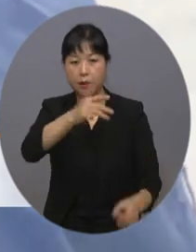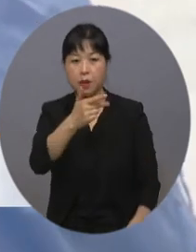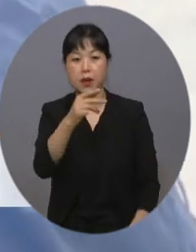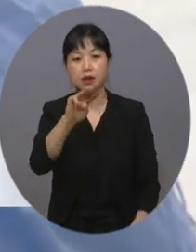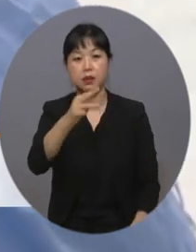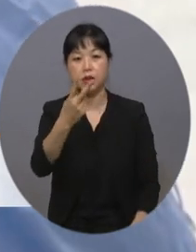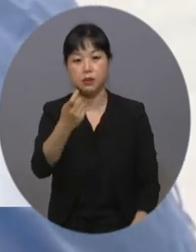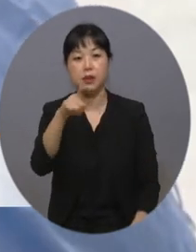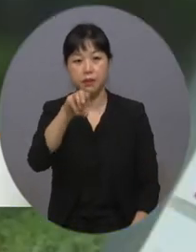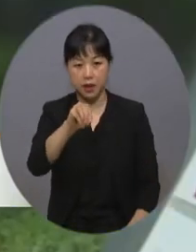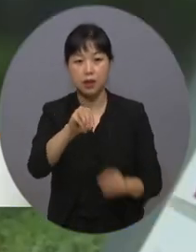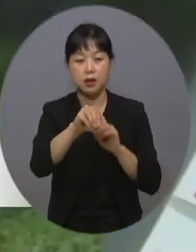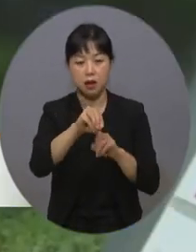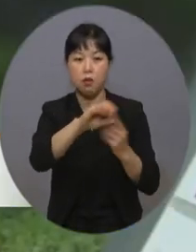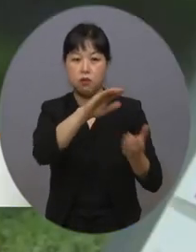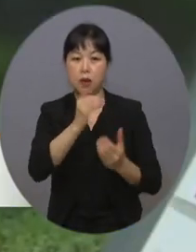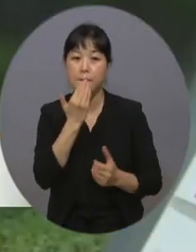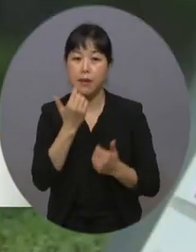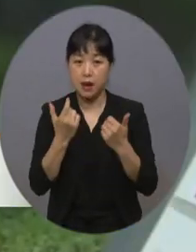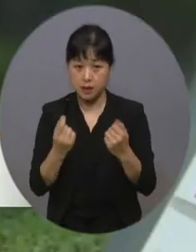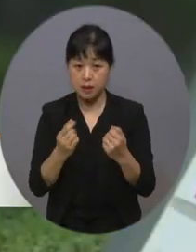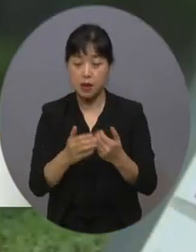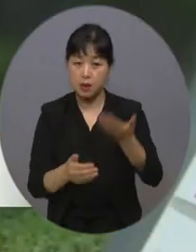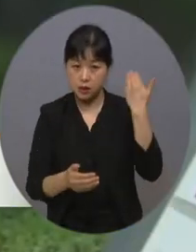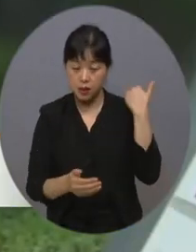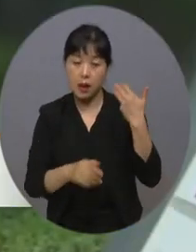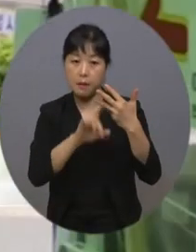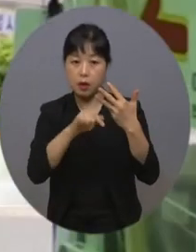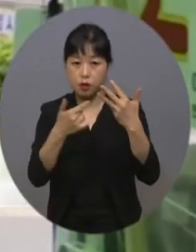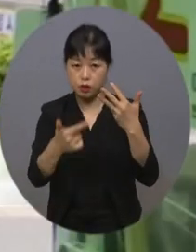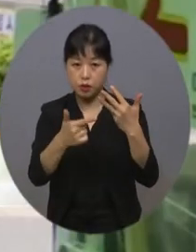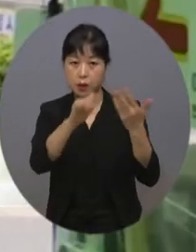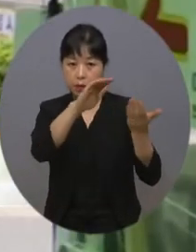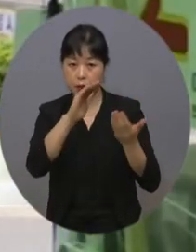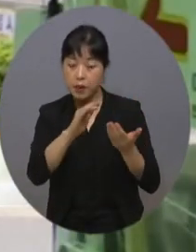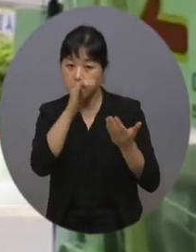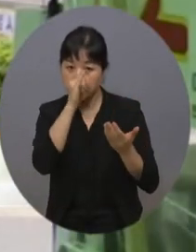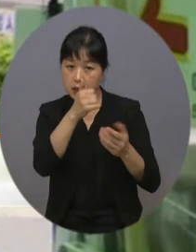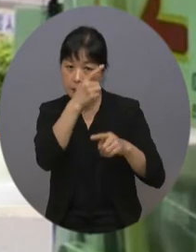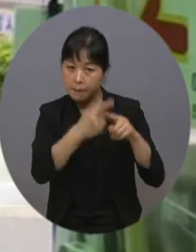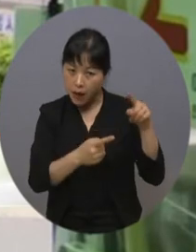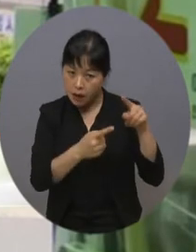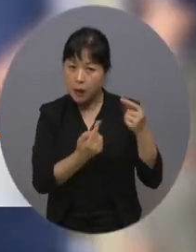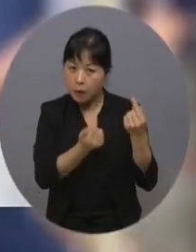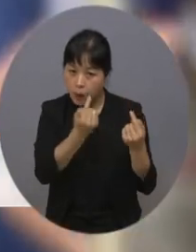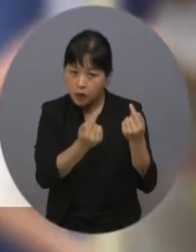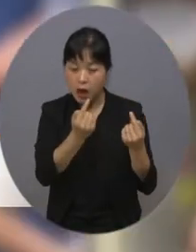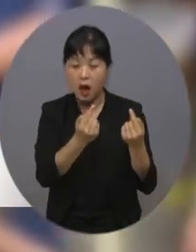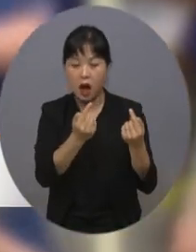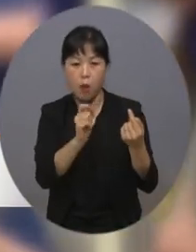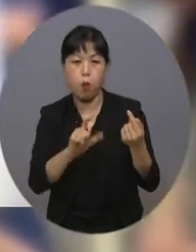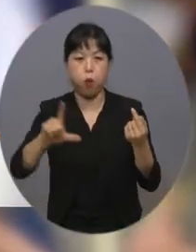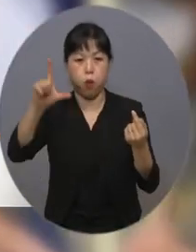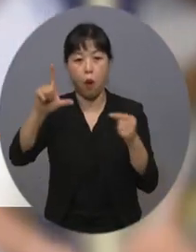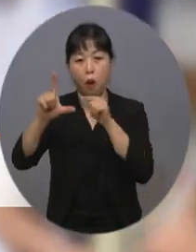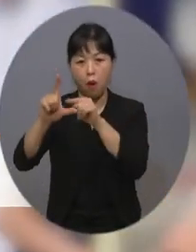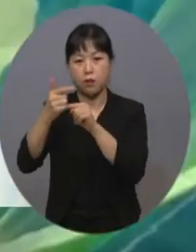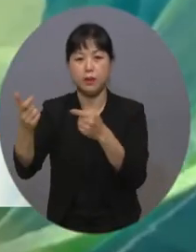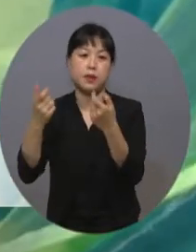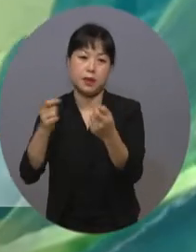공급되게 된다 면서 이는 지난 6일 통보된 절반 이하의 물량 보다는 크게 증가한 것이라고